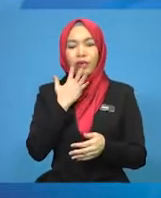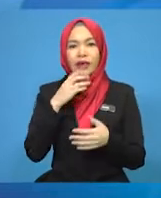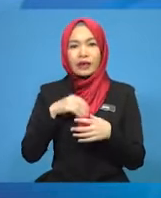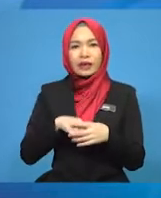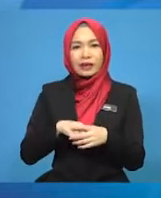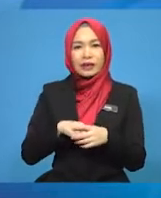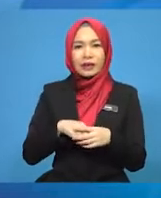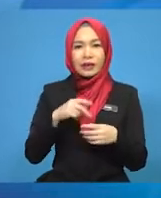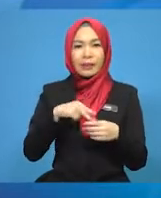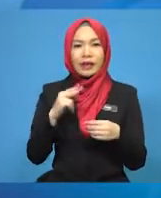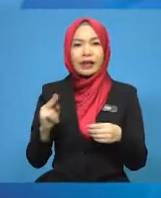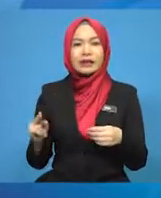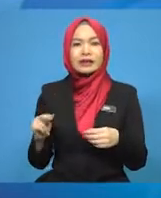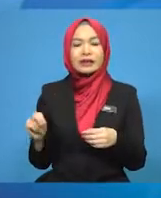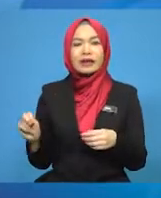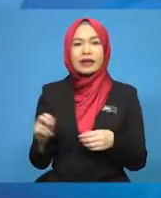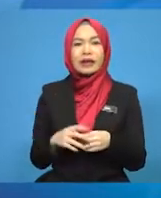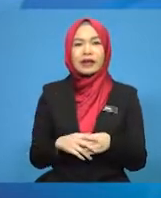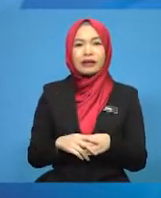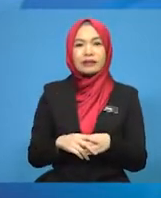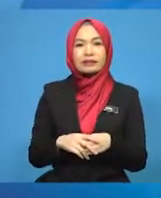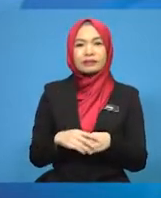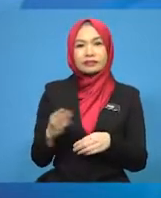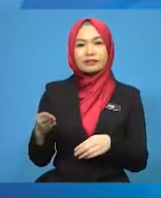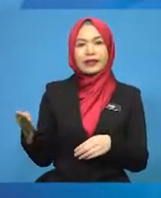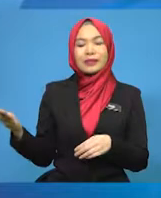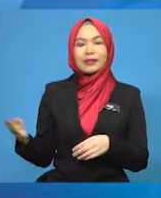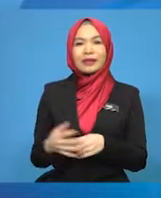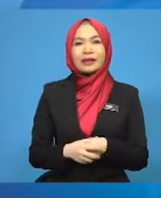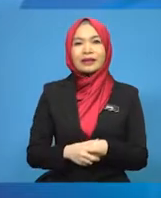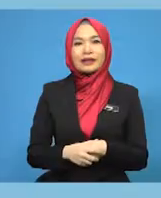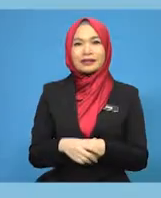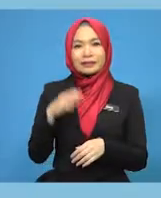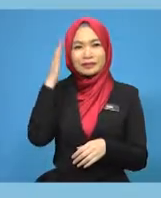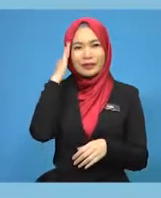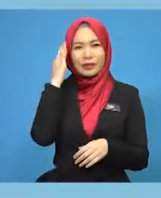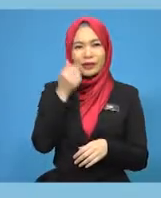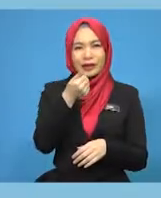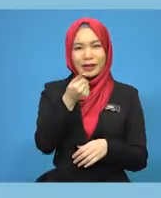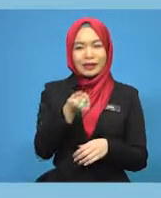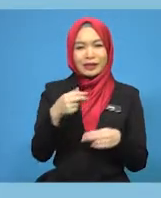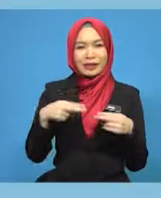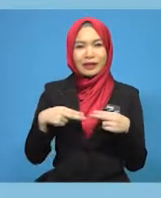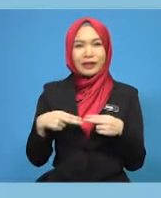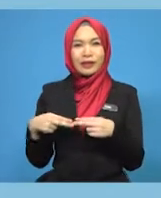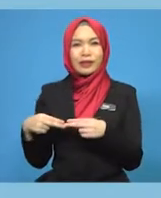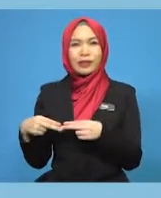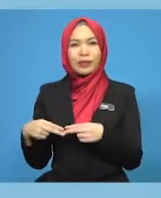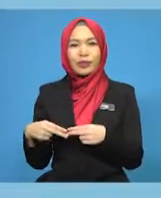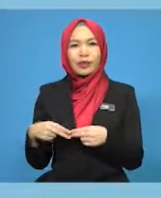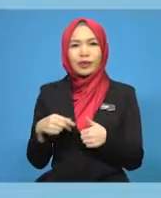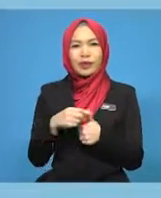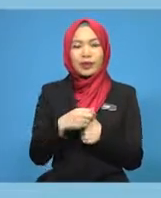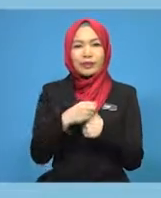warna dalam penghasilan sesebuah produk. Tahukah anda semua, hubungan pertama antara pengguna